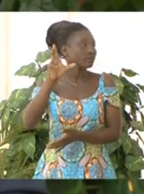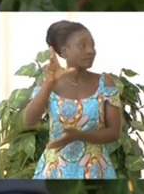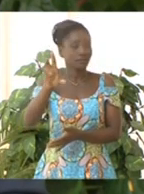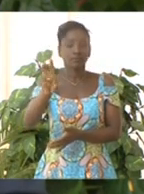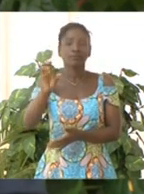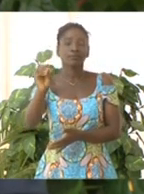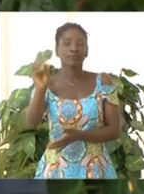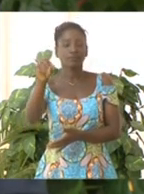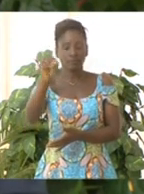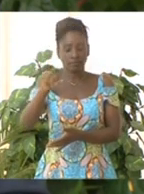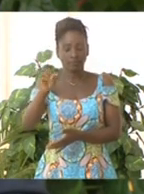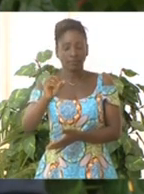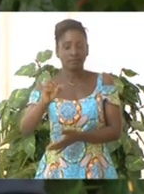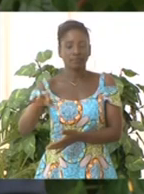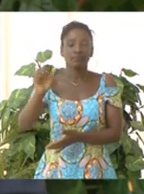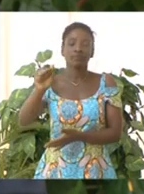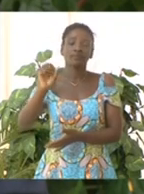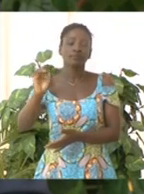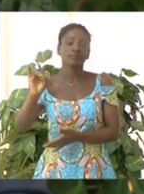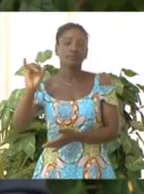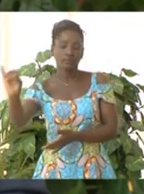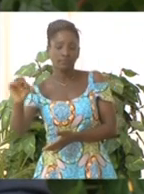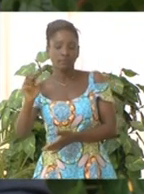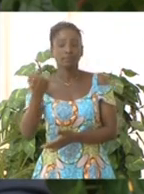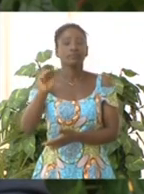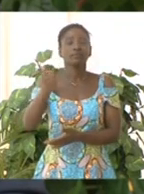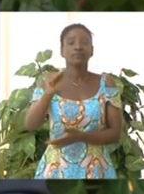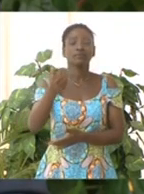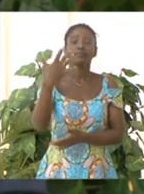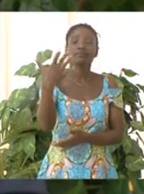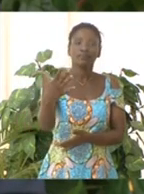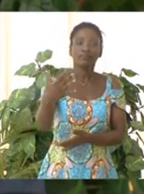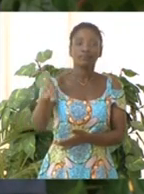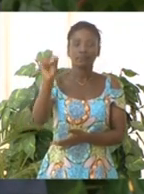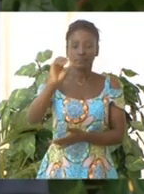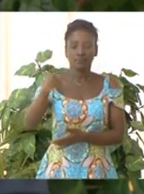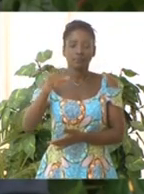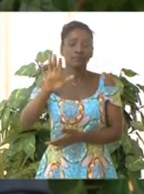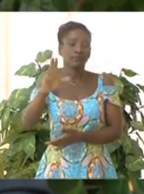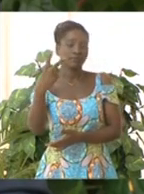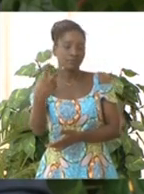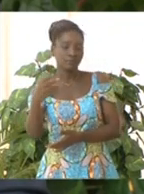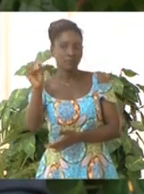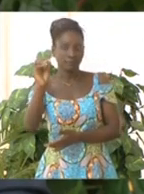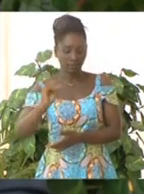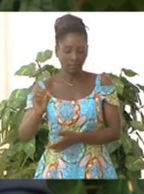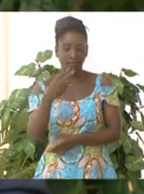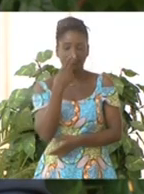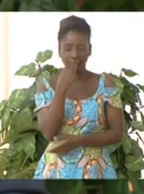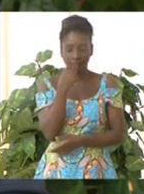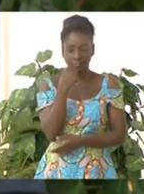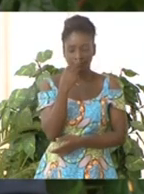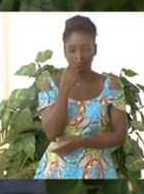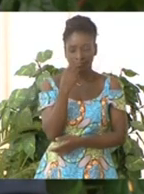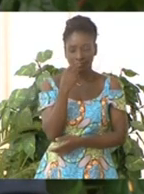Afingessan Pascal, 15, soit 0,52%. Bédier Conan Aimé